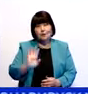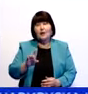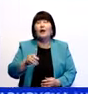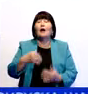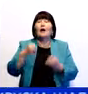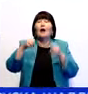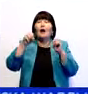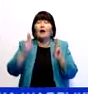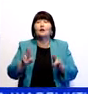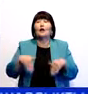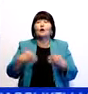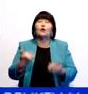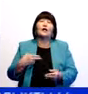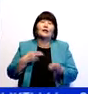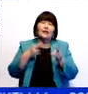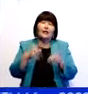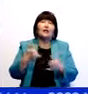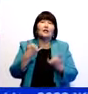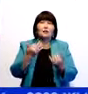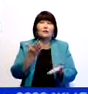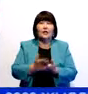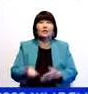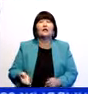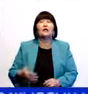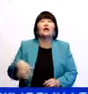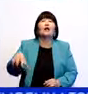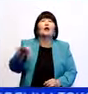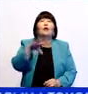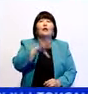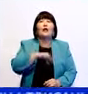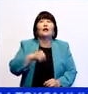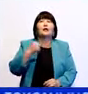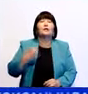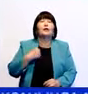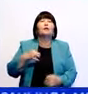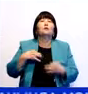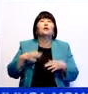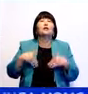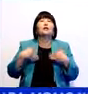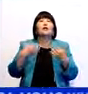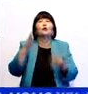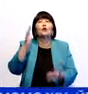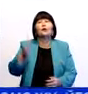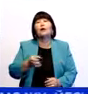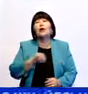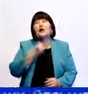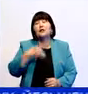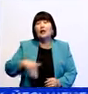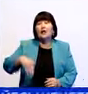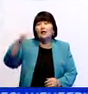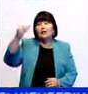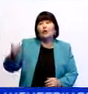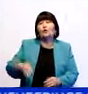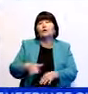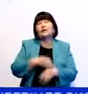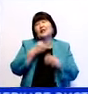Арнайы құттықтауға жіберіп келіп жатырмыз сіздерді. Барлығыңның мейрамы құтты болсын. Жақсы болыңдар, өмірде тау